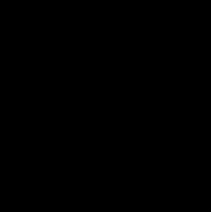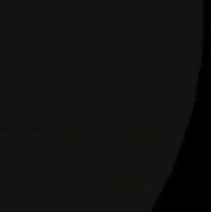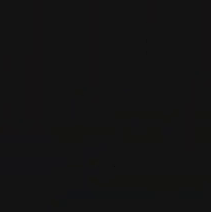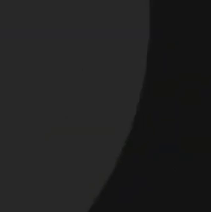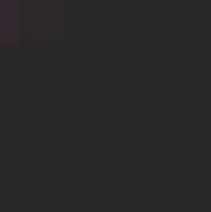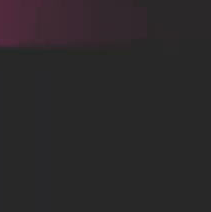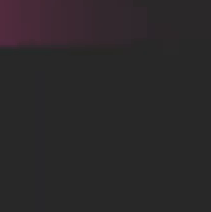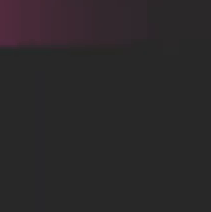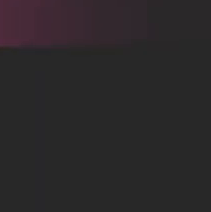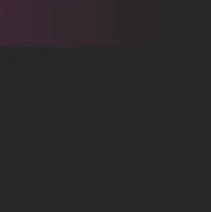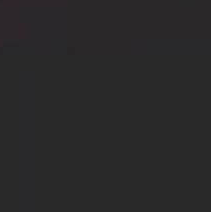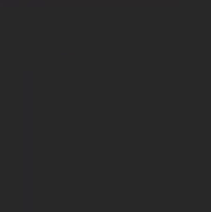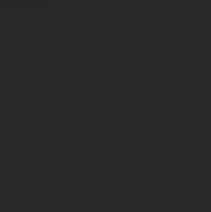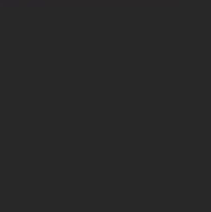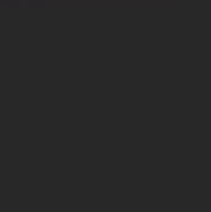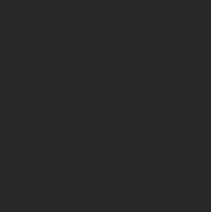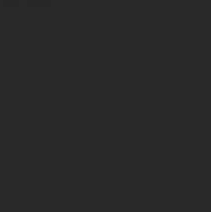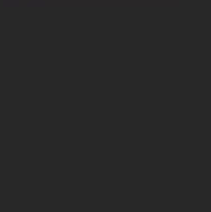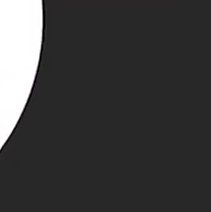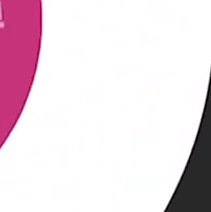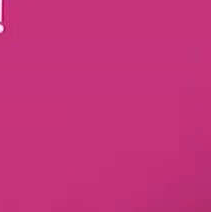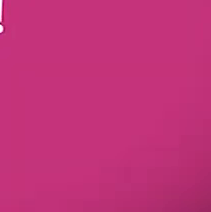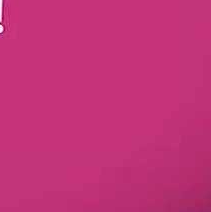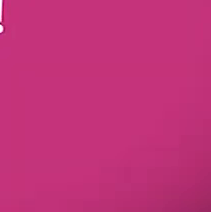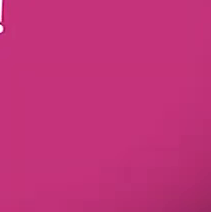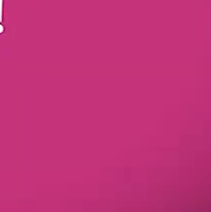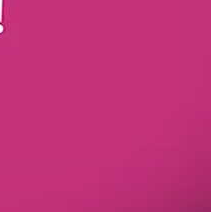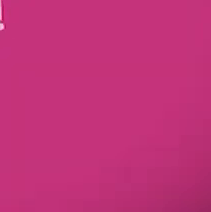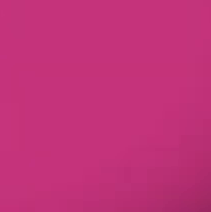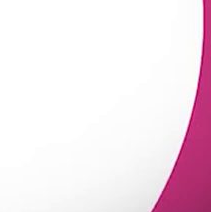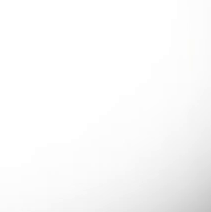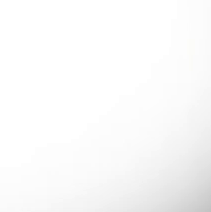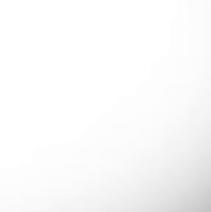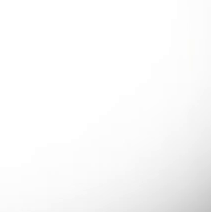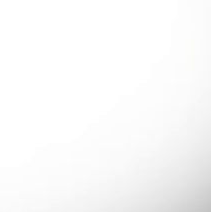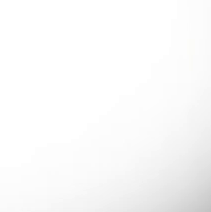Re, visi ēters ir te!